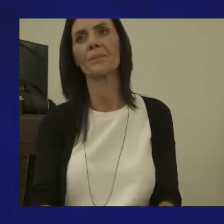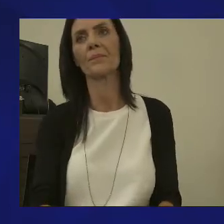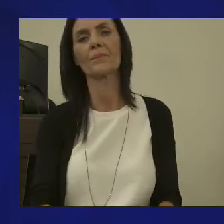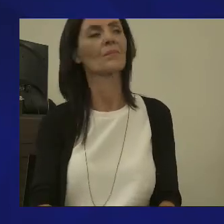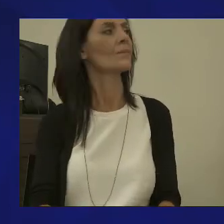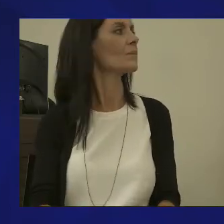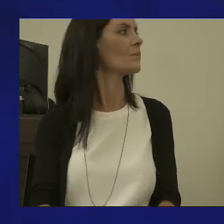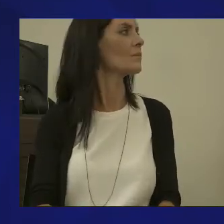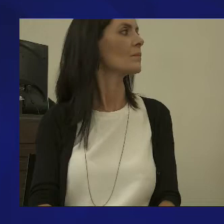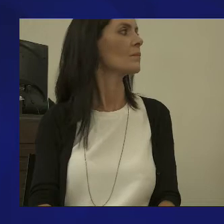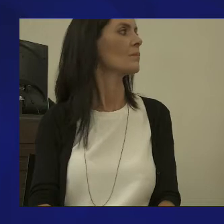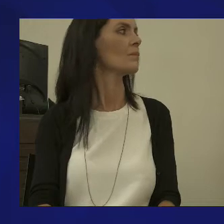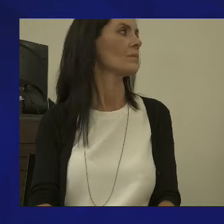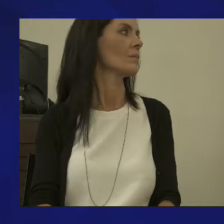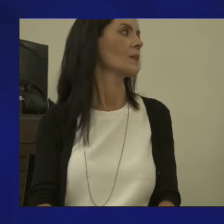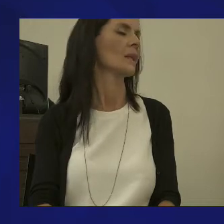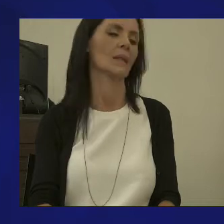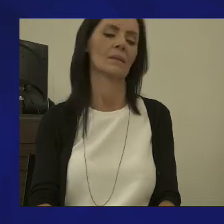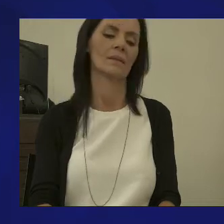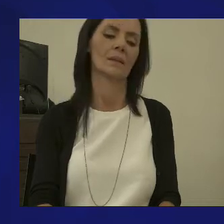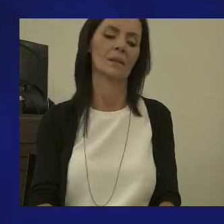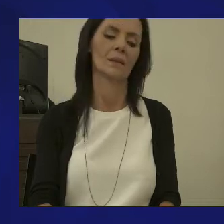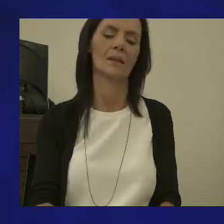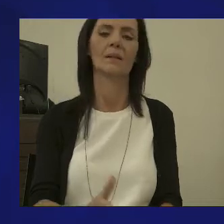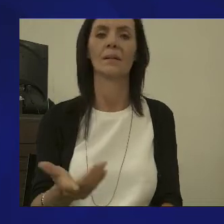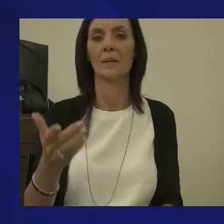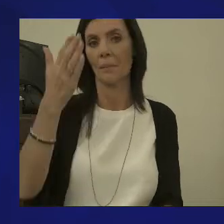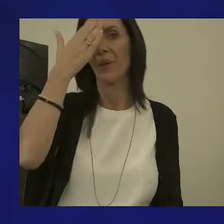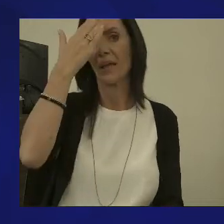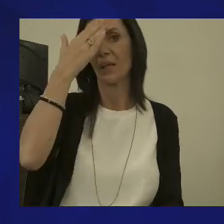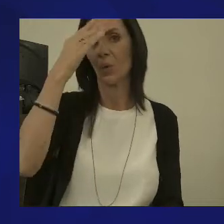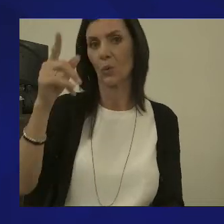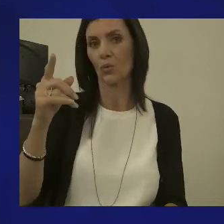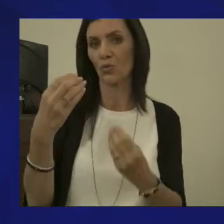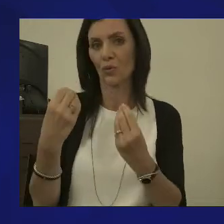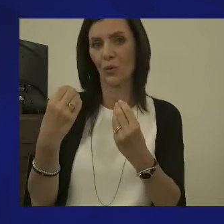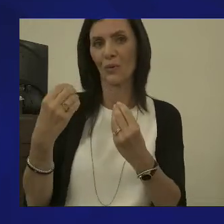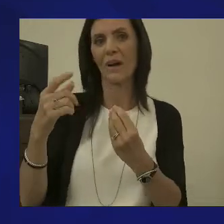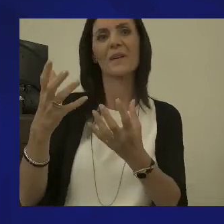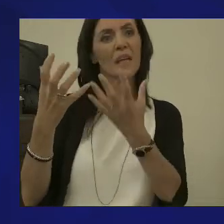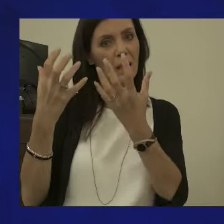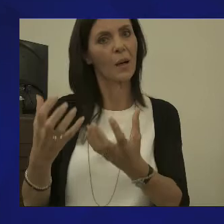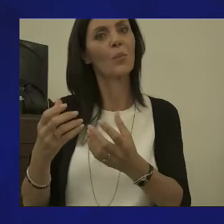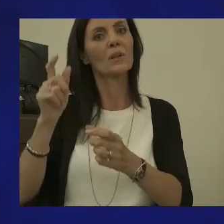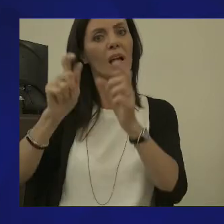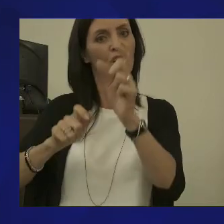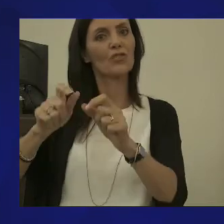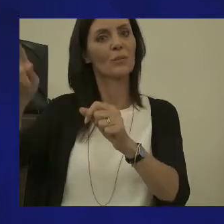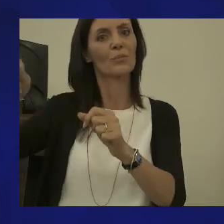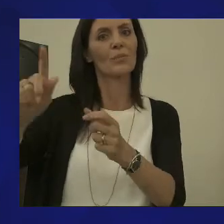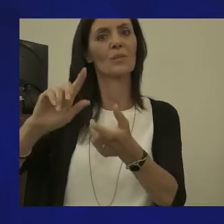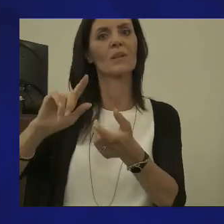שם. מוטי, אני מוכרח להגיד שדווקא בהיכרות מאוד מאוד טובה עם הרחוב הזה, כמות האנשים שעוקפים את